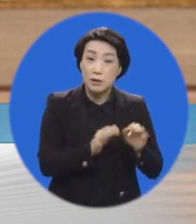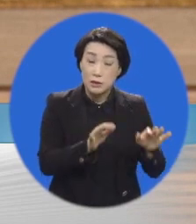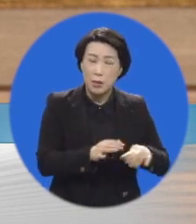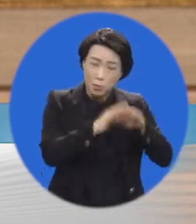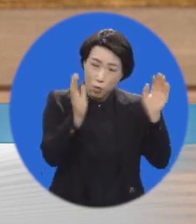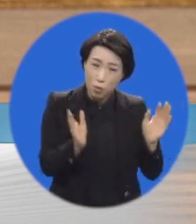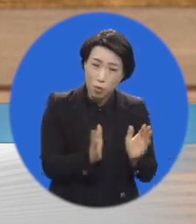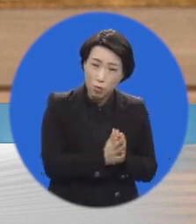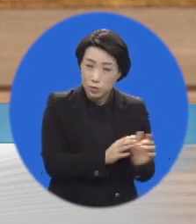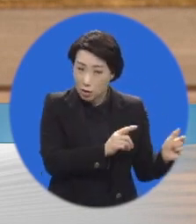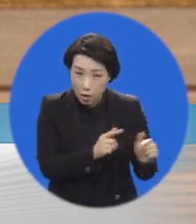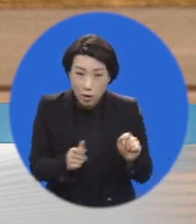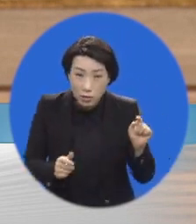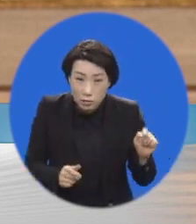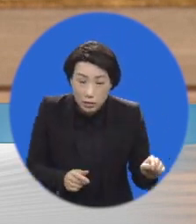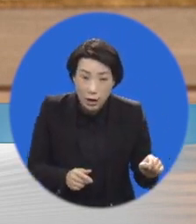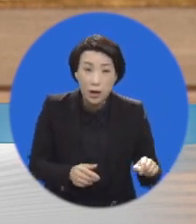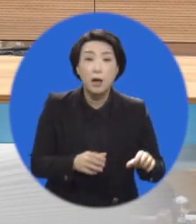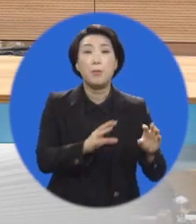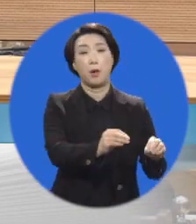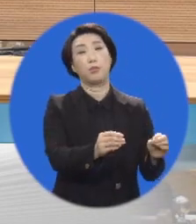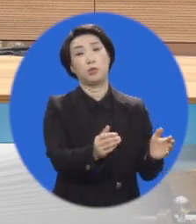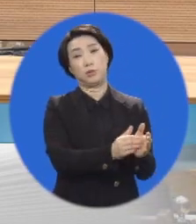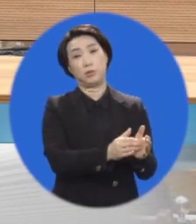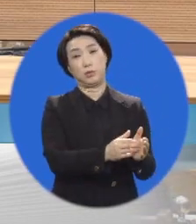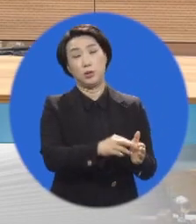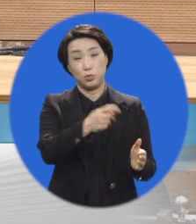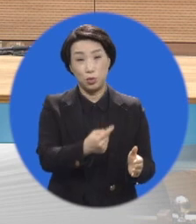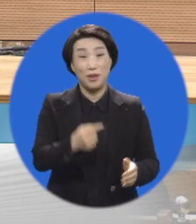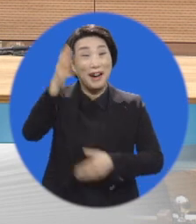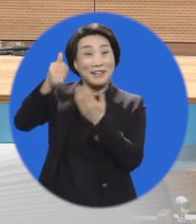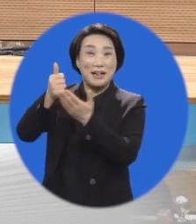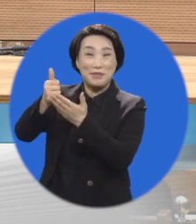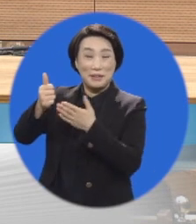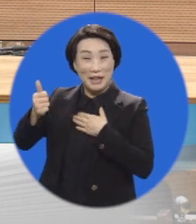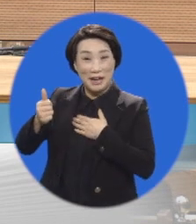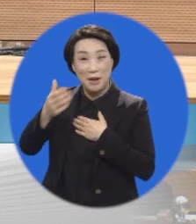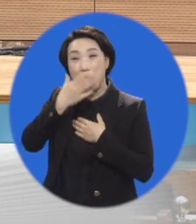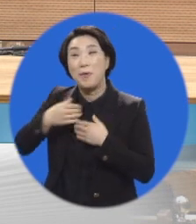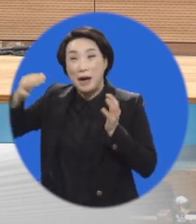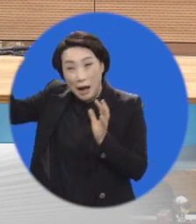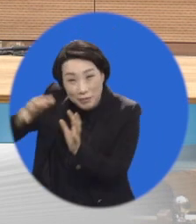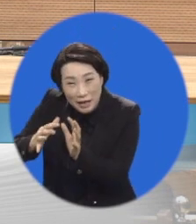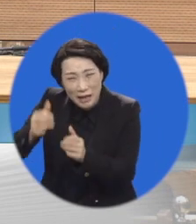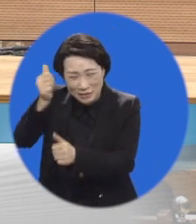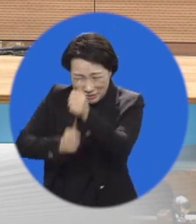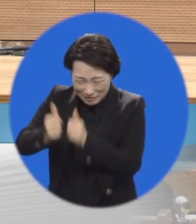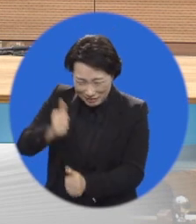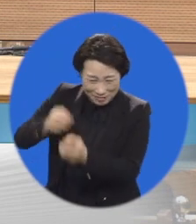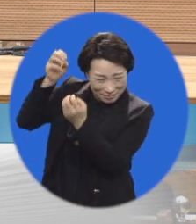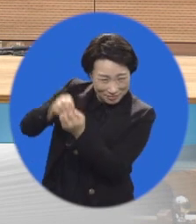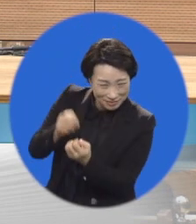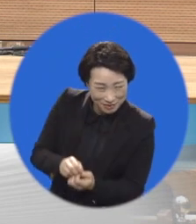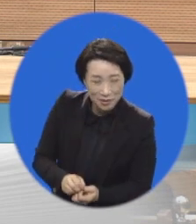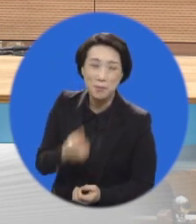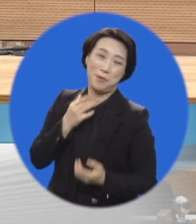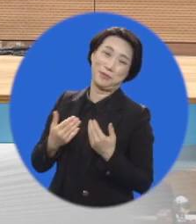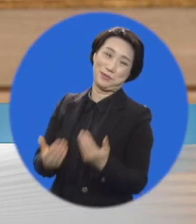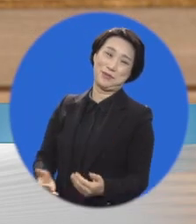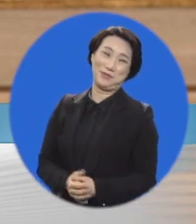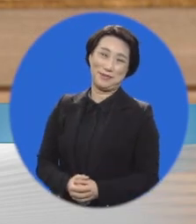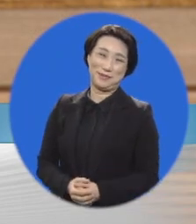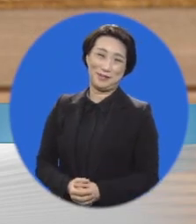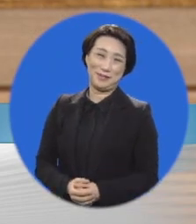모든 것들이 다 정지될지라도 하나님께 한 복은 자손만대 물려주는 복이요.